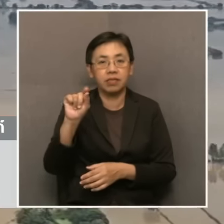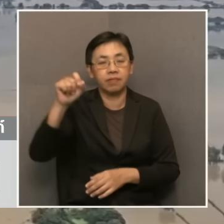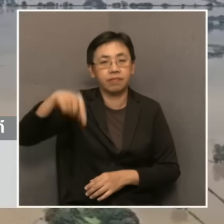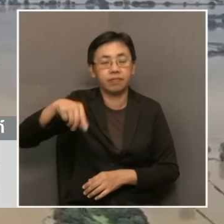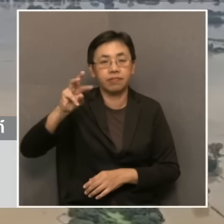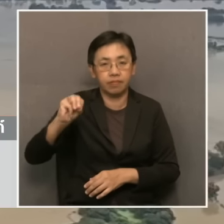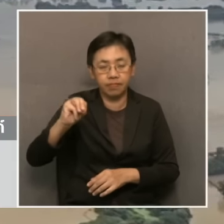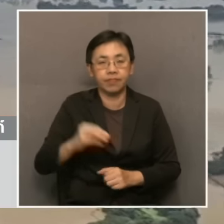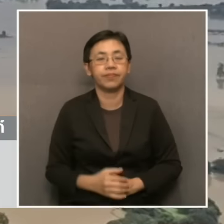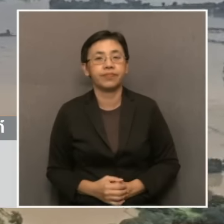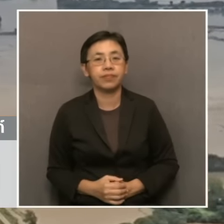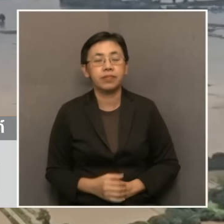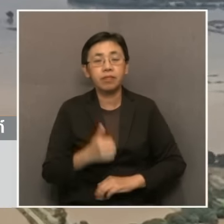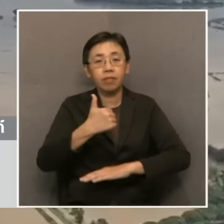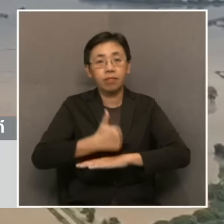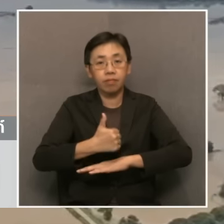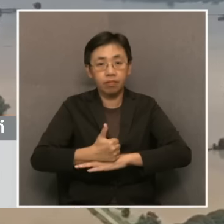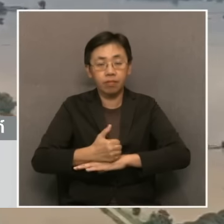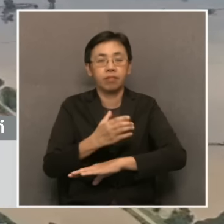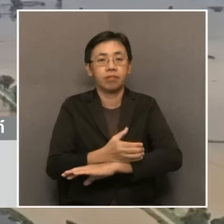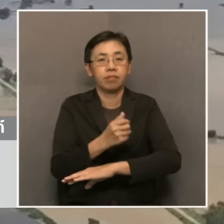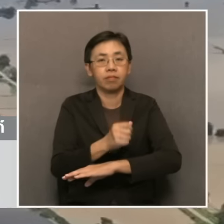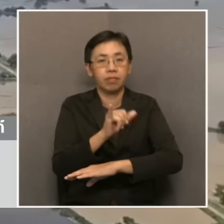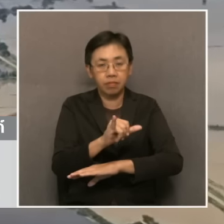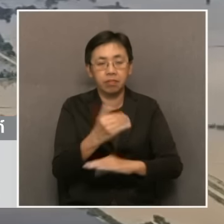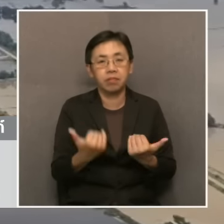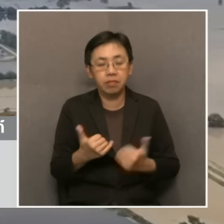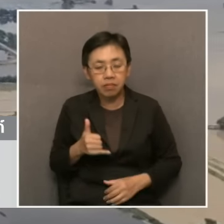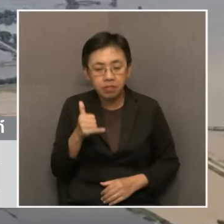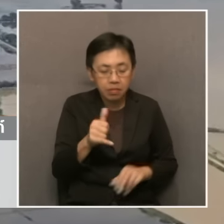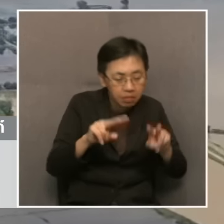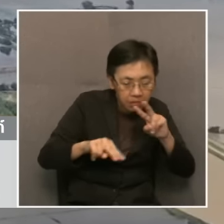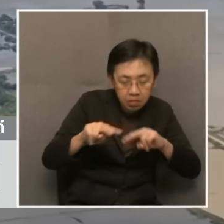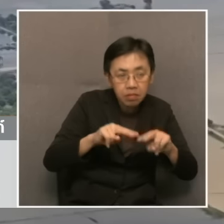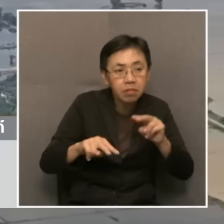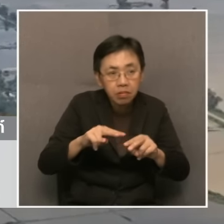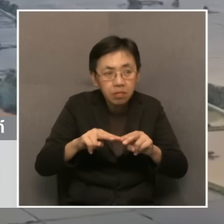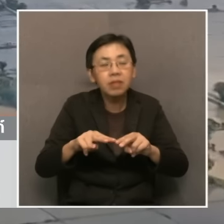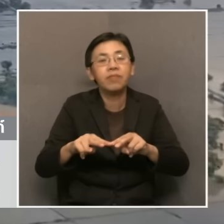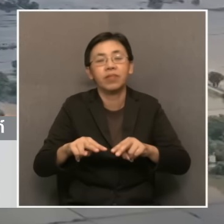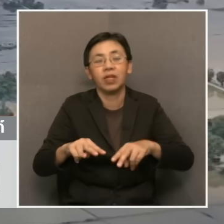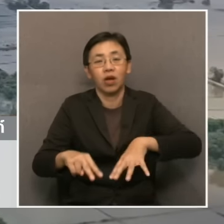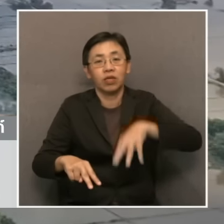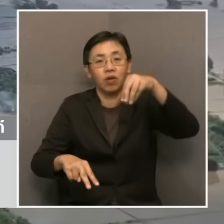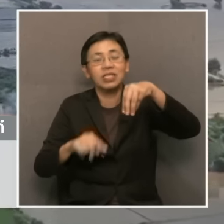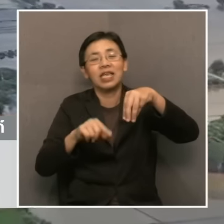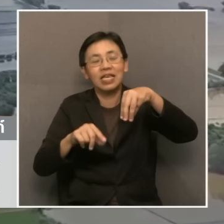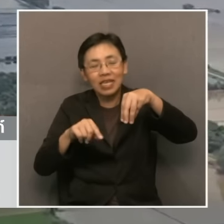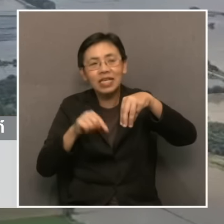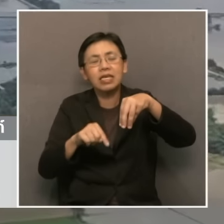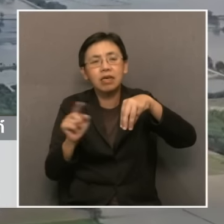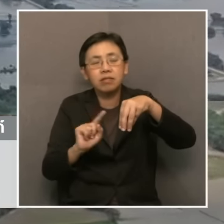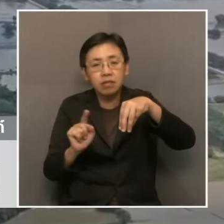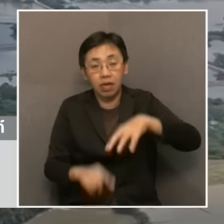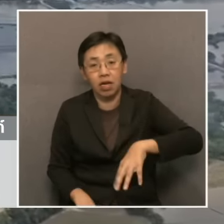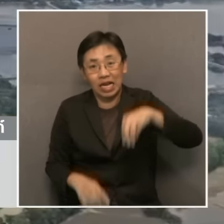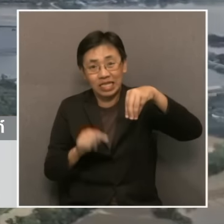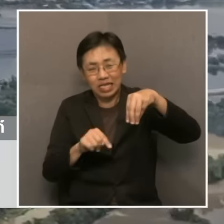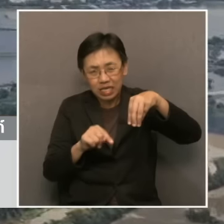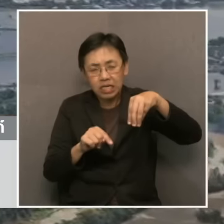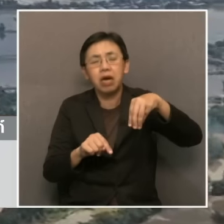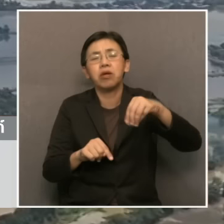ผู้ว่าราชการจังหวัดพระนครศรีอยุธยาได้ลงพื้นที่เจดีย์พระศรีสุริโยไทยเป็นพื้นที่ต่ำของเก